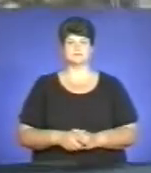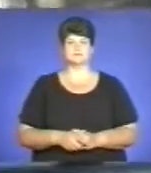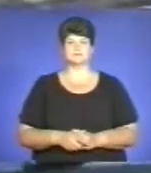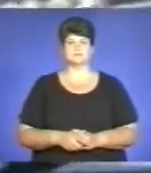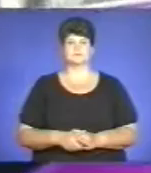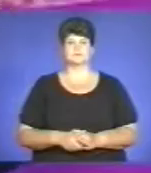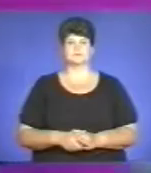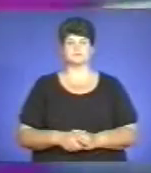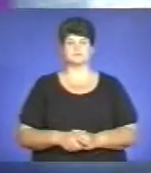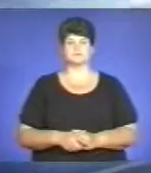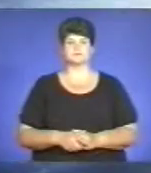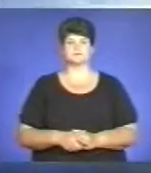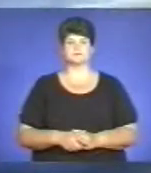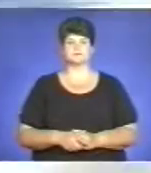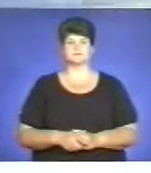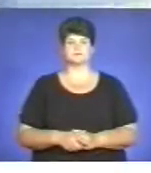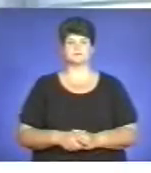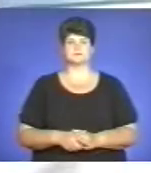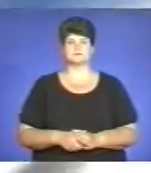МУЗЫКАЛЬНАЯ ЗАСТАВКА